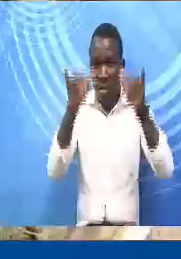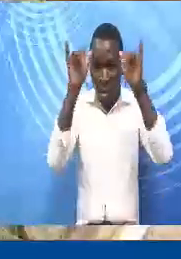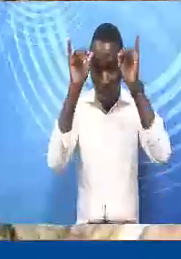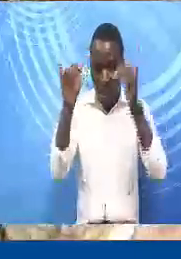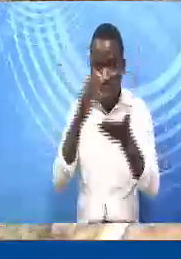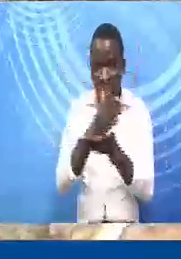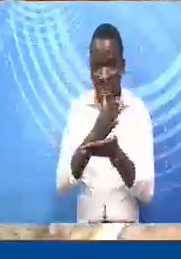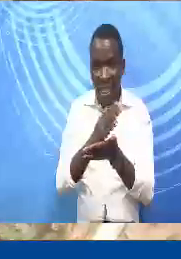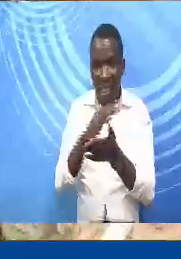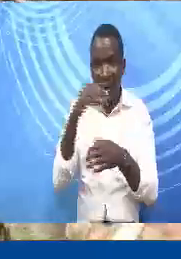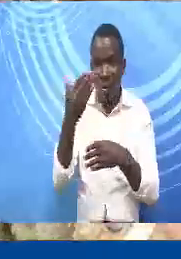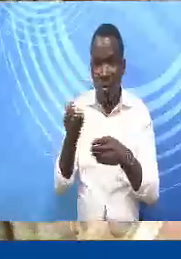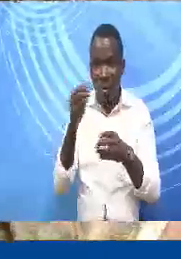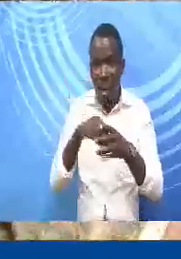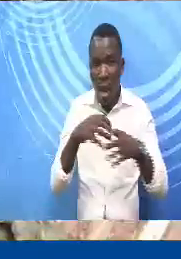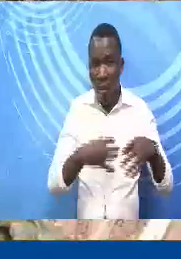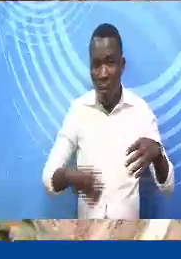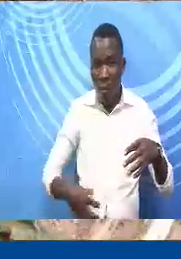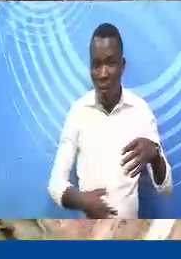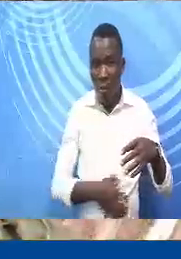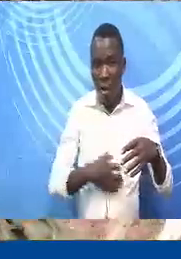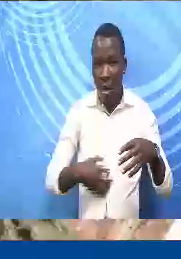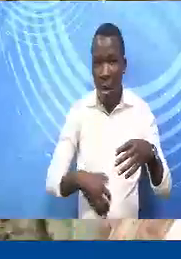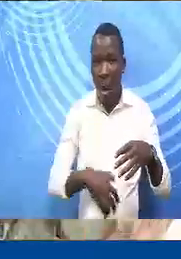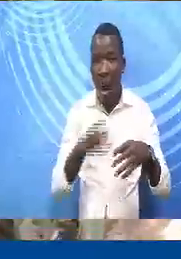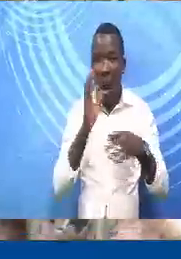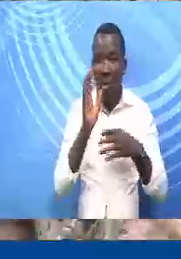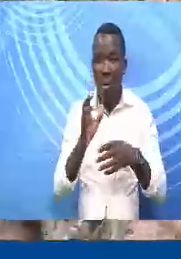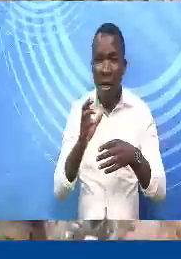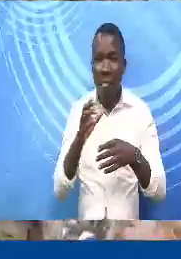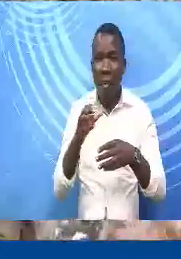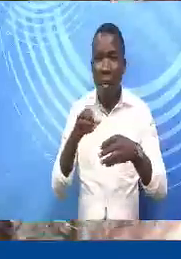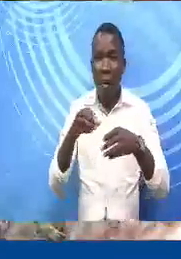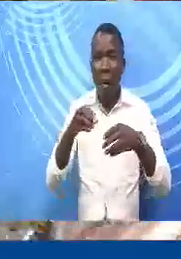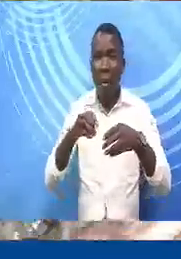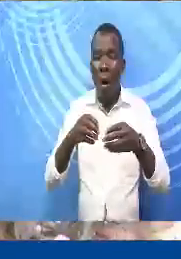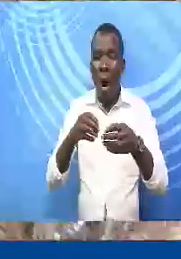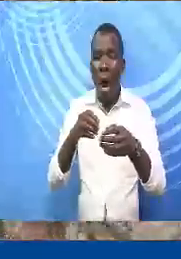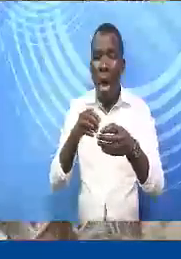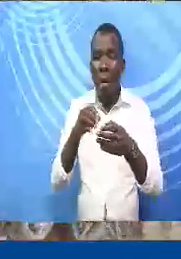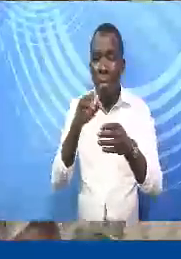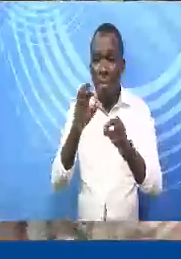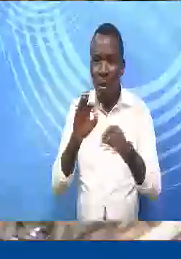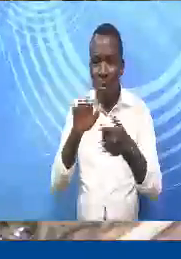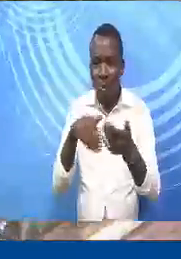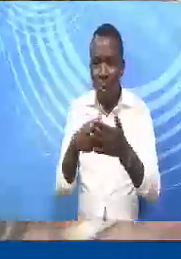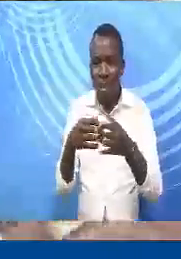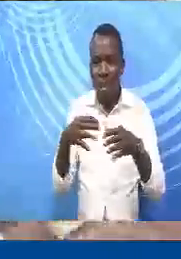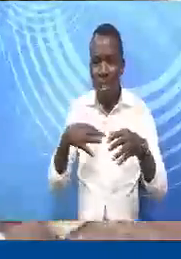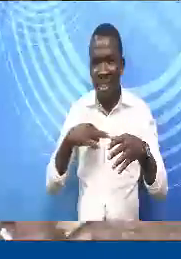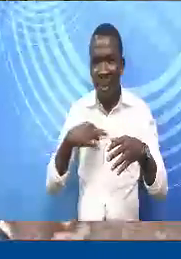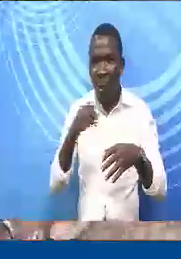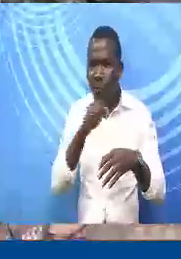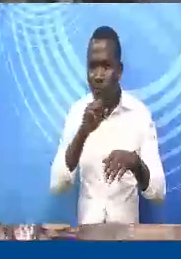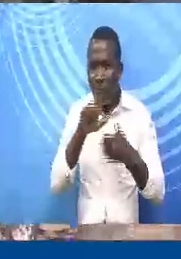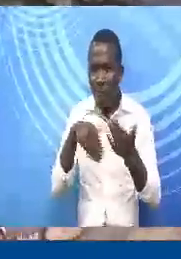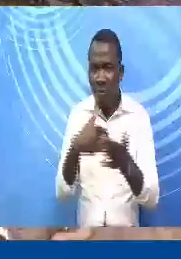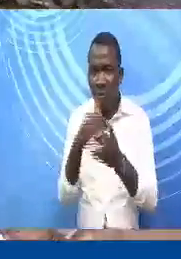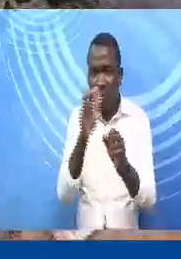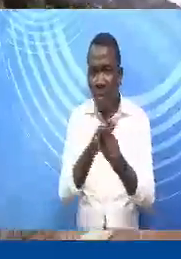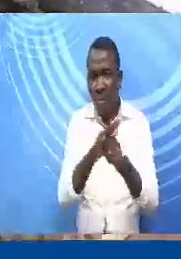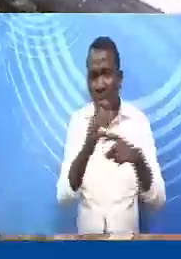hasangwamo imifuka amashashi ndetse n'ibyenda bishaje ari nacyo uyu mukecuru ahera avuga ko ubugome akomeje gukorerwa